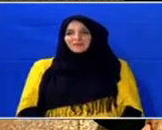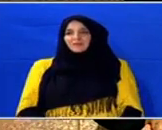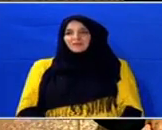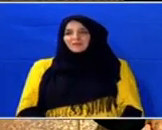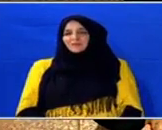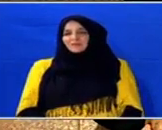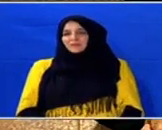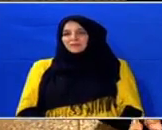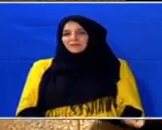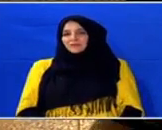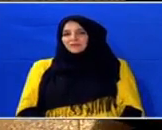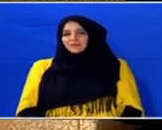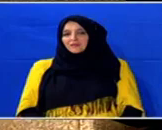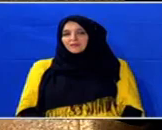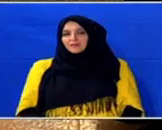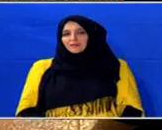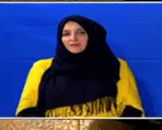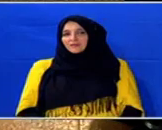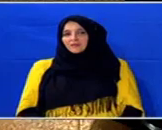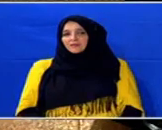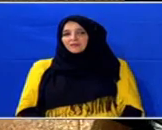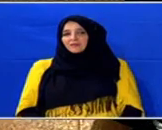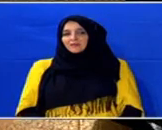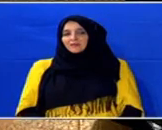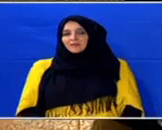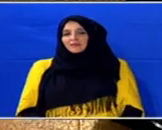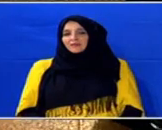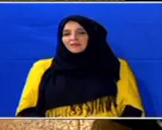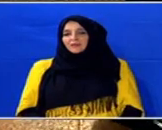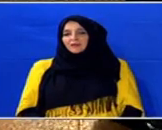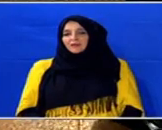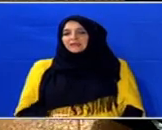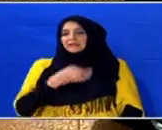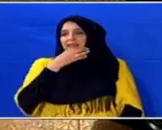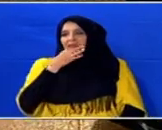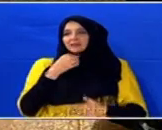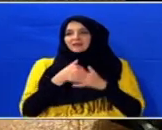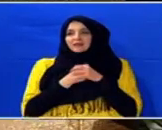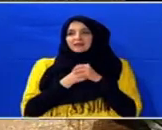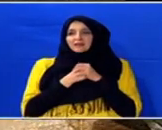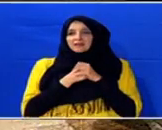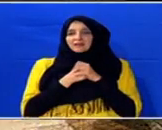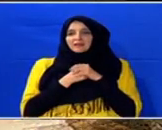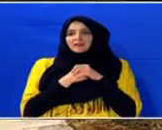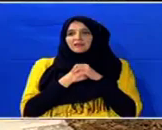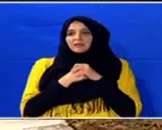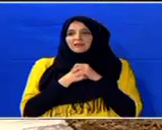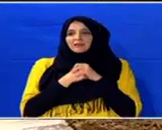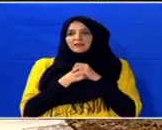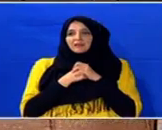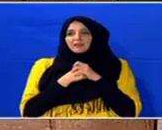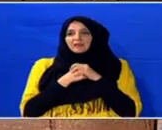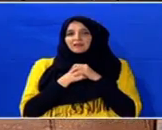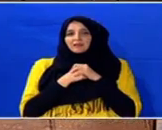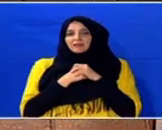5 أيام نورمال عادي طيب الحاج الوقت اللي أعطيتهم كاع الصوالح قطعوا لي الأحفاد ذكر رمضان ذكر جبل